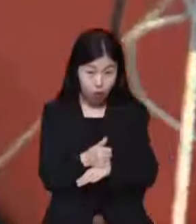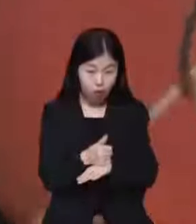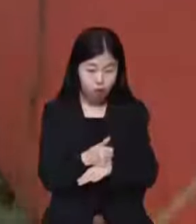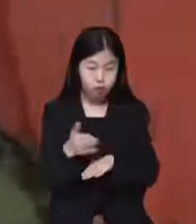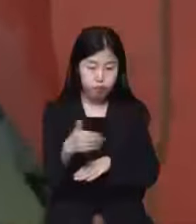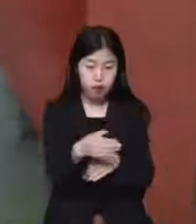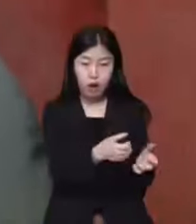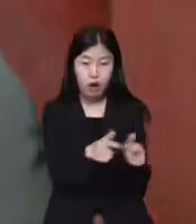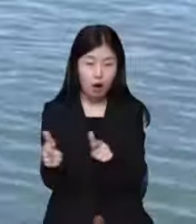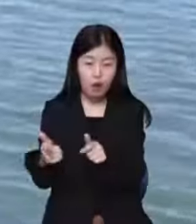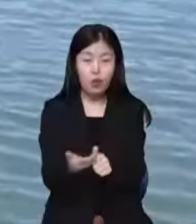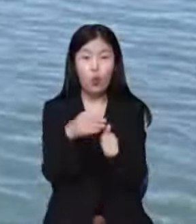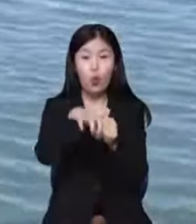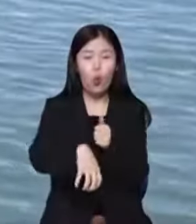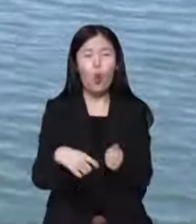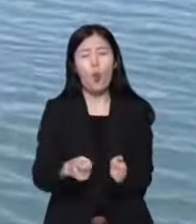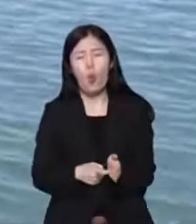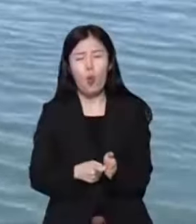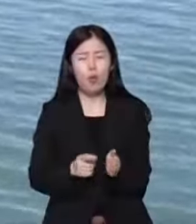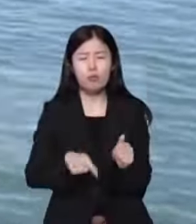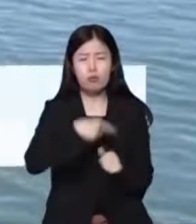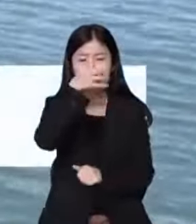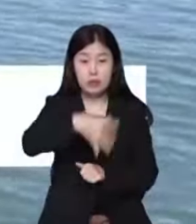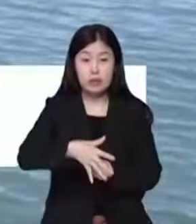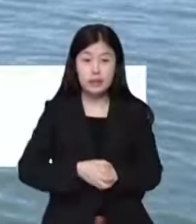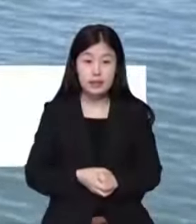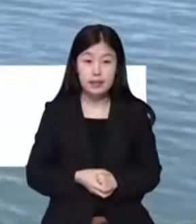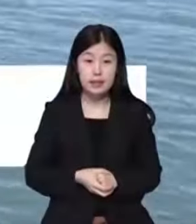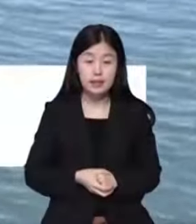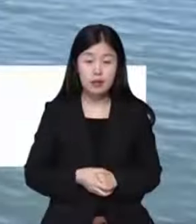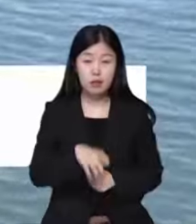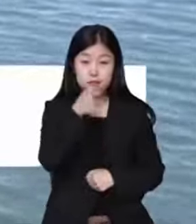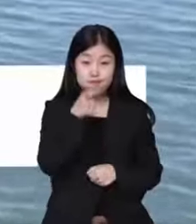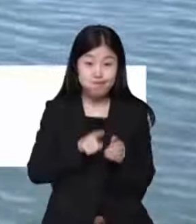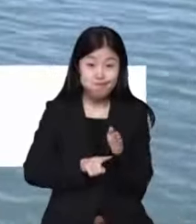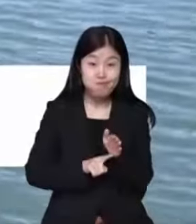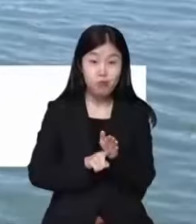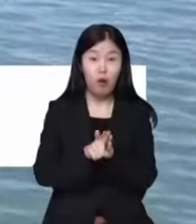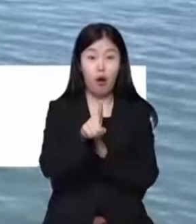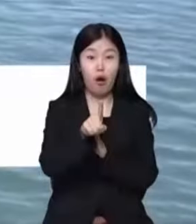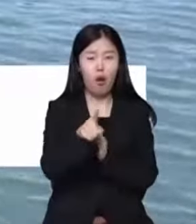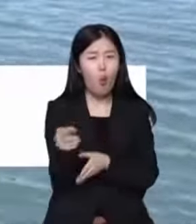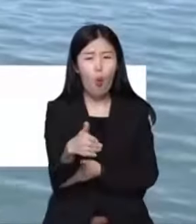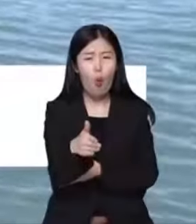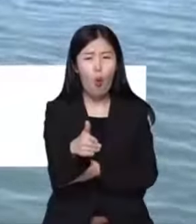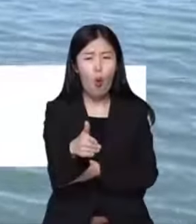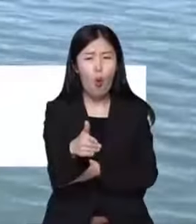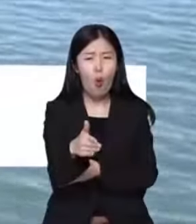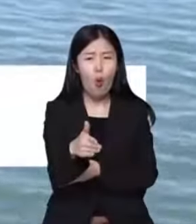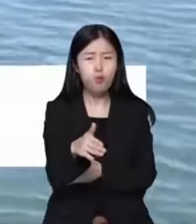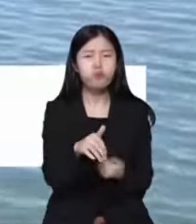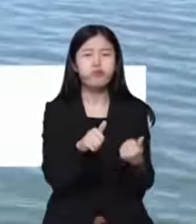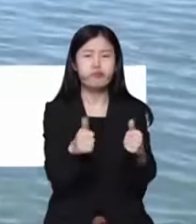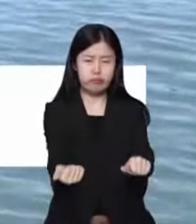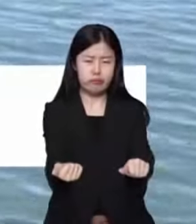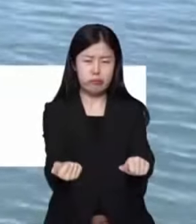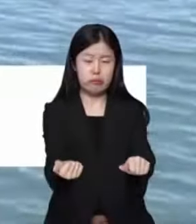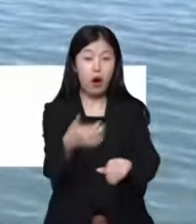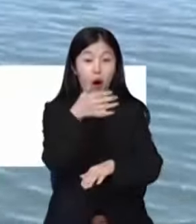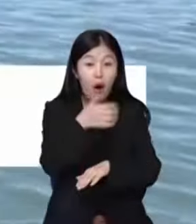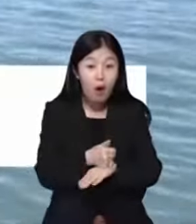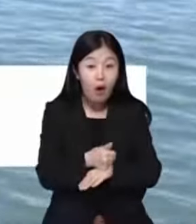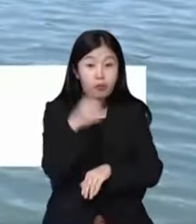비상이 걸렸습니다. 고수온이 높으니까 고기들이 질식을 많이 해요. 질식살 많이 해요.